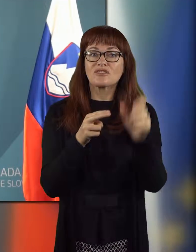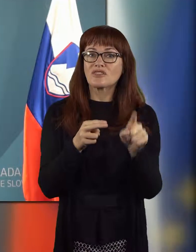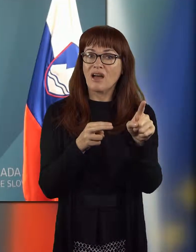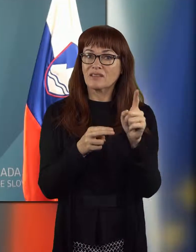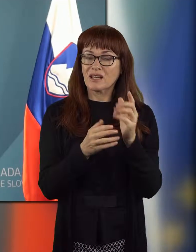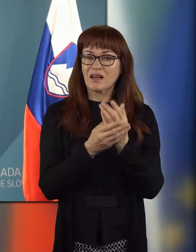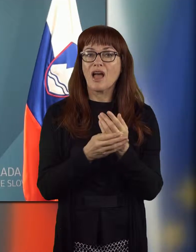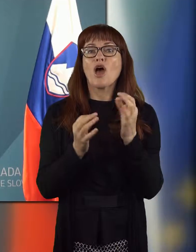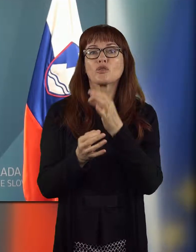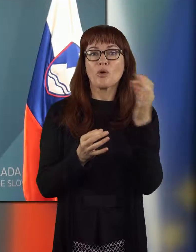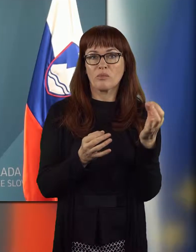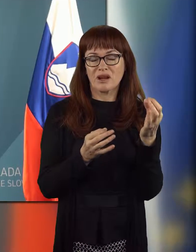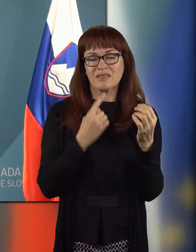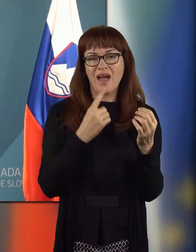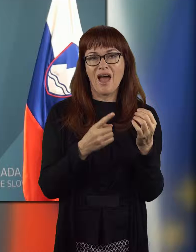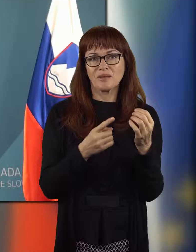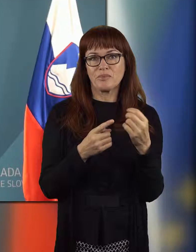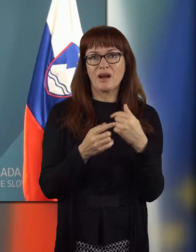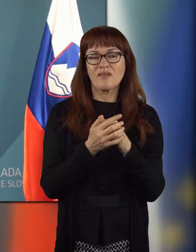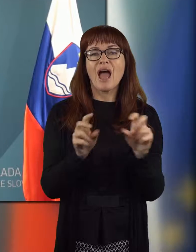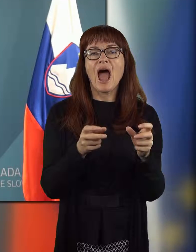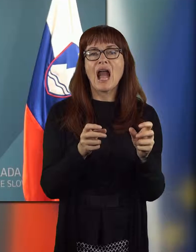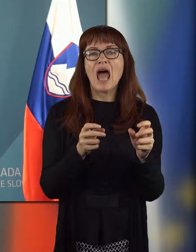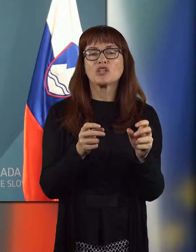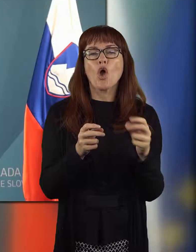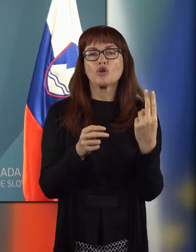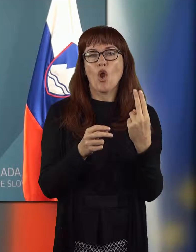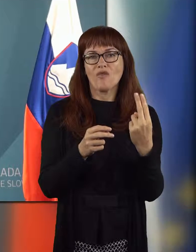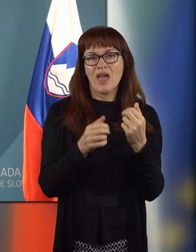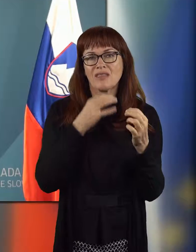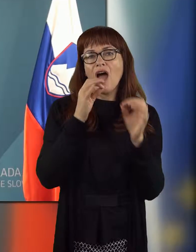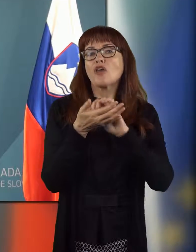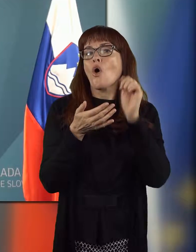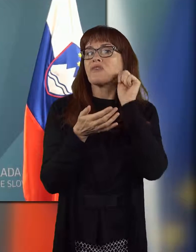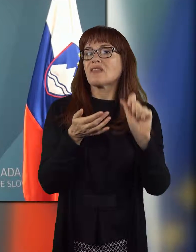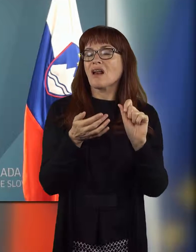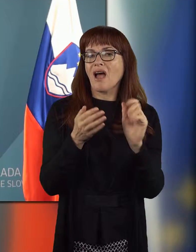državnega? Dobar dan, Enisa Brizanje, Radio Slovenija. Mene pa zanima,